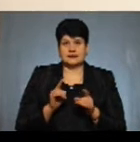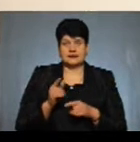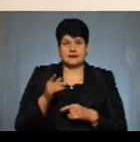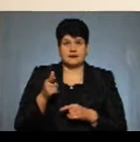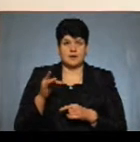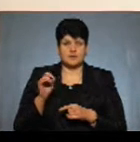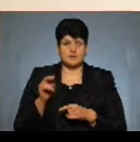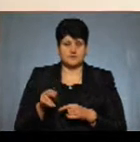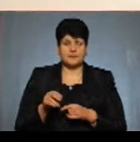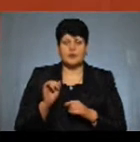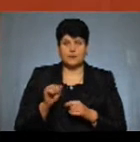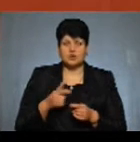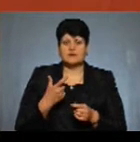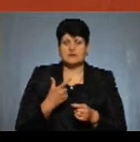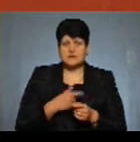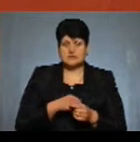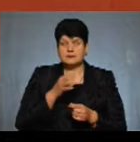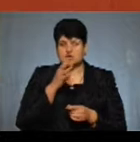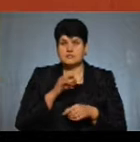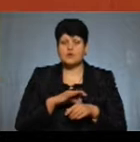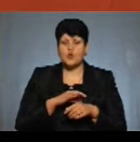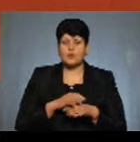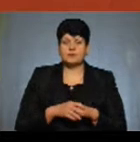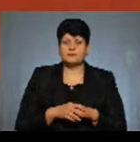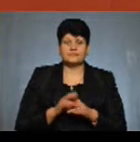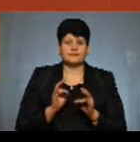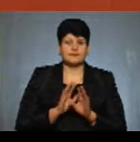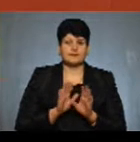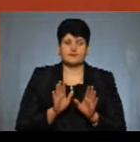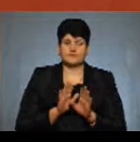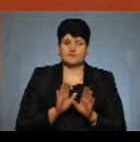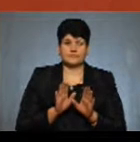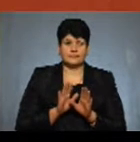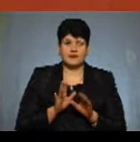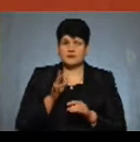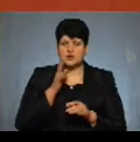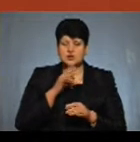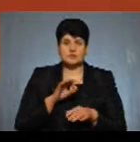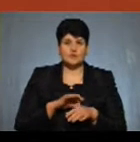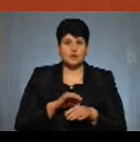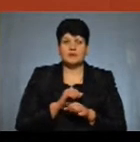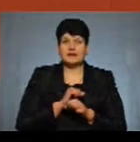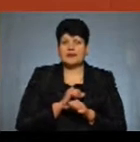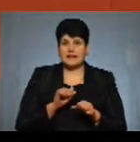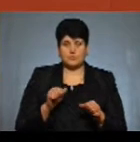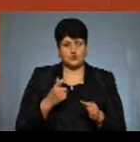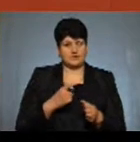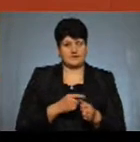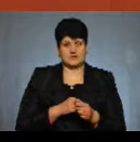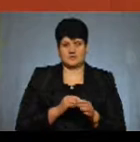на грип. Чи можна вакцинуватися під час хвороби? Ні. Під час хвороби, звичайно, що не можна